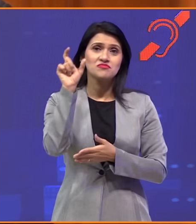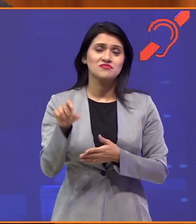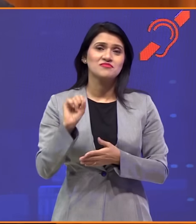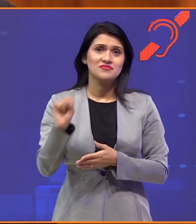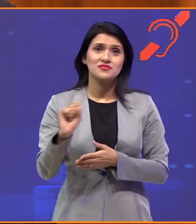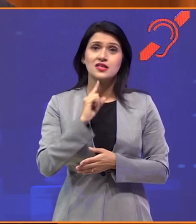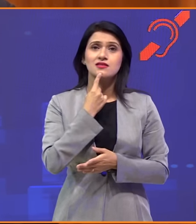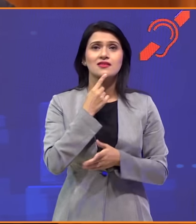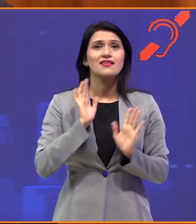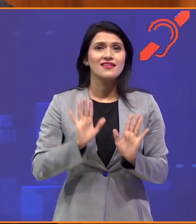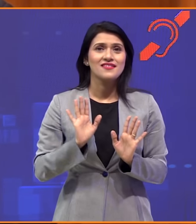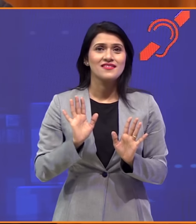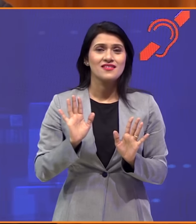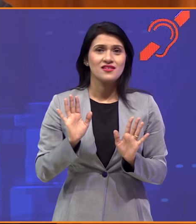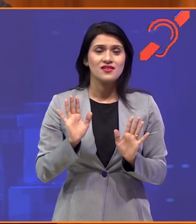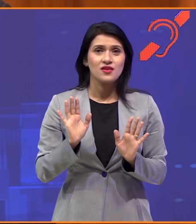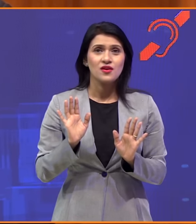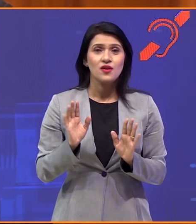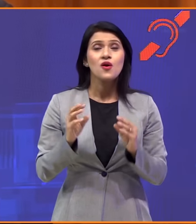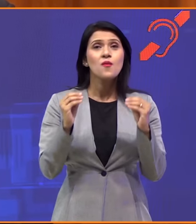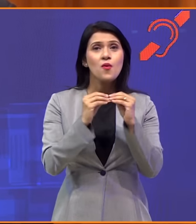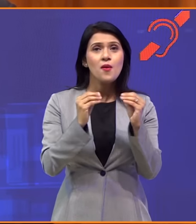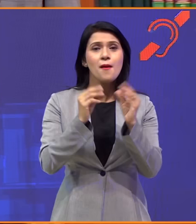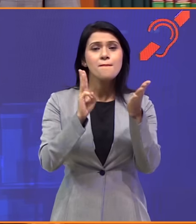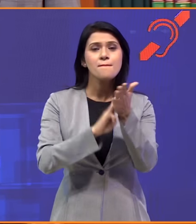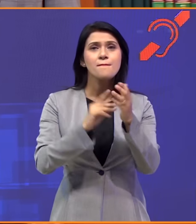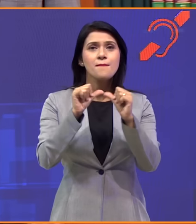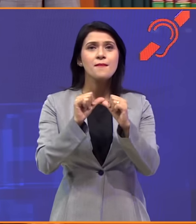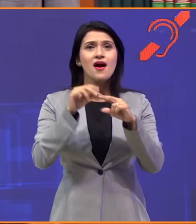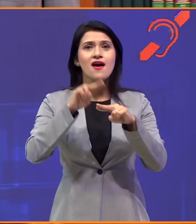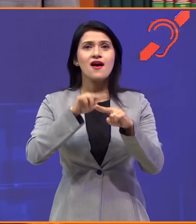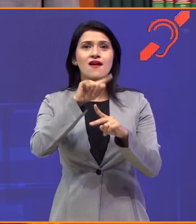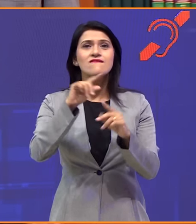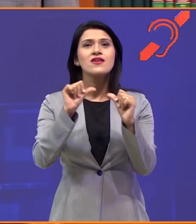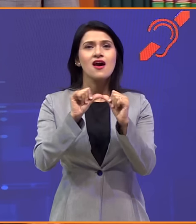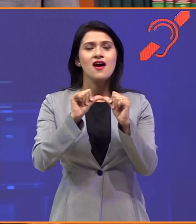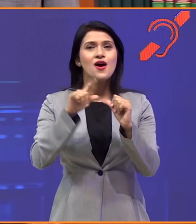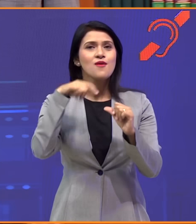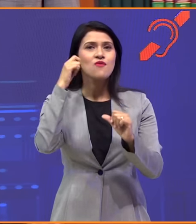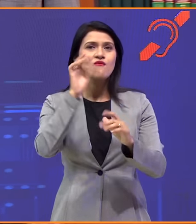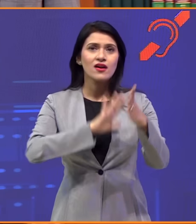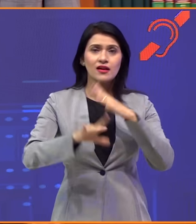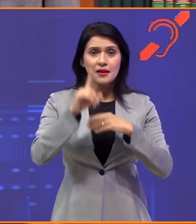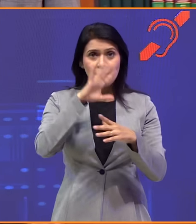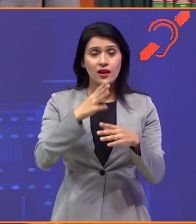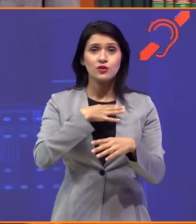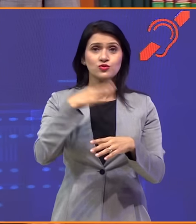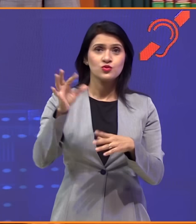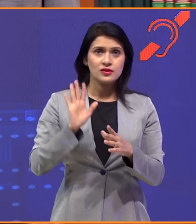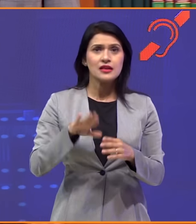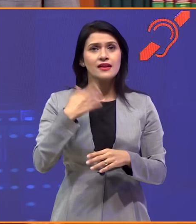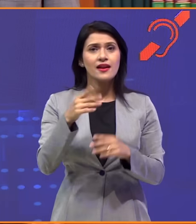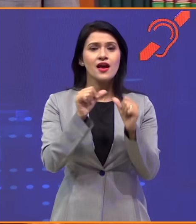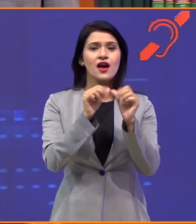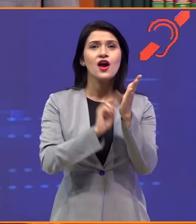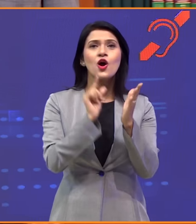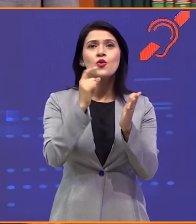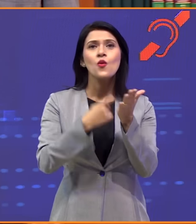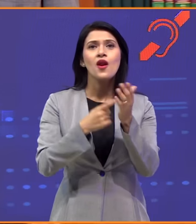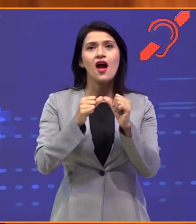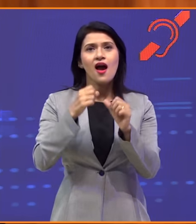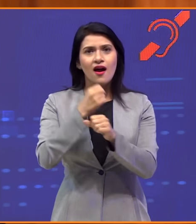के क् वो मुंबई माफिया फिल्म बनाना चाहते थे मुझे मेन रोल में ले रहे थे फिर अनुराग कश्यप को लेकर गया मैं सौरभ